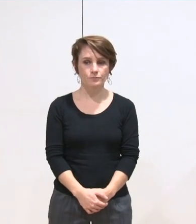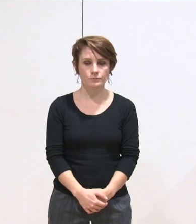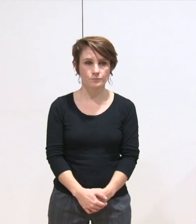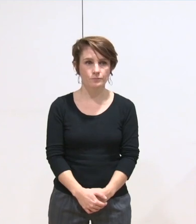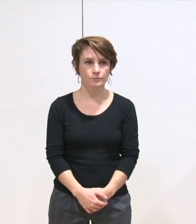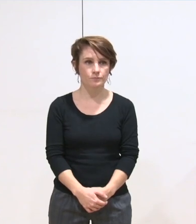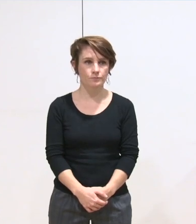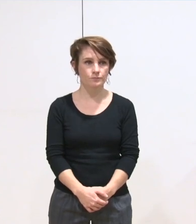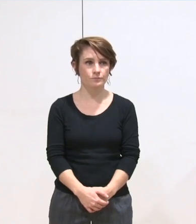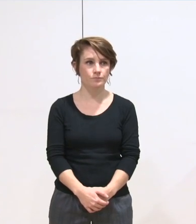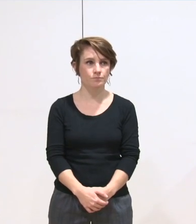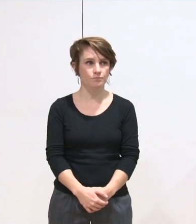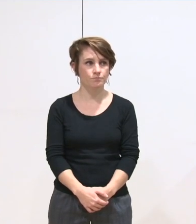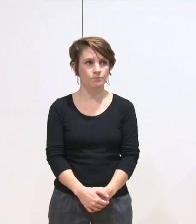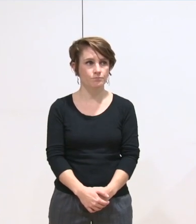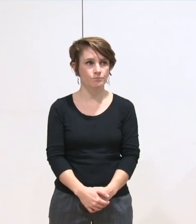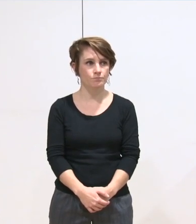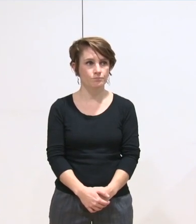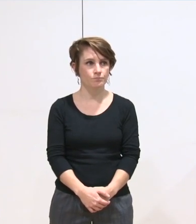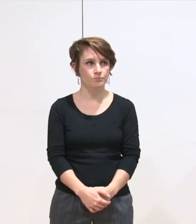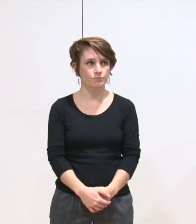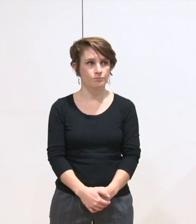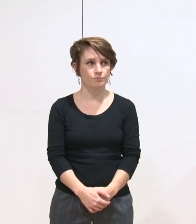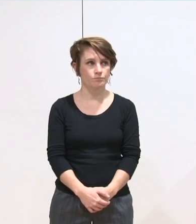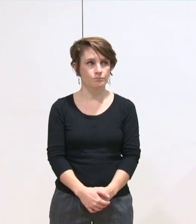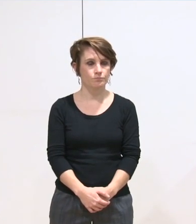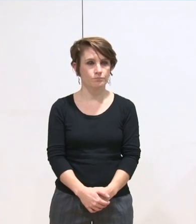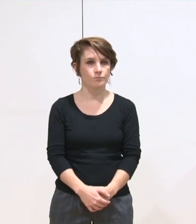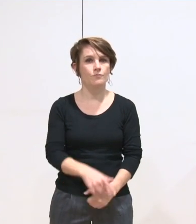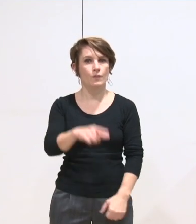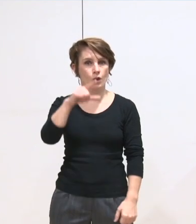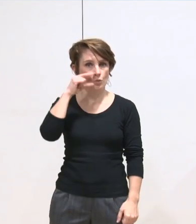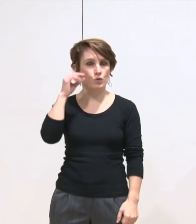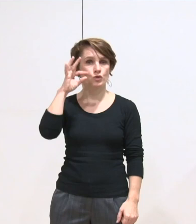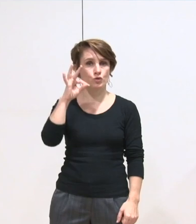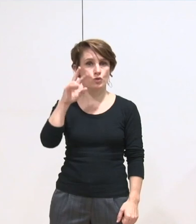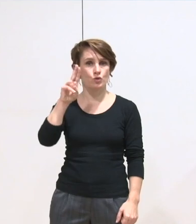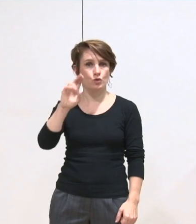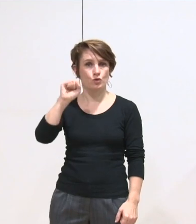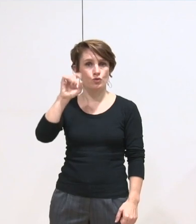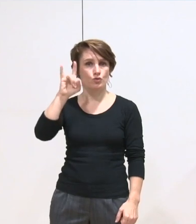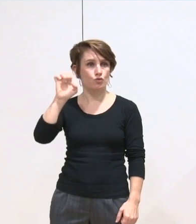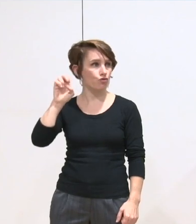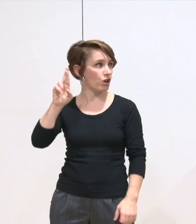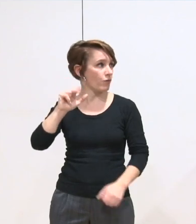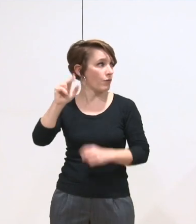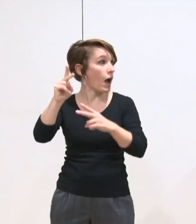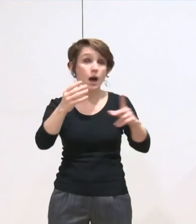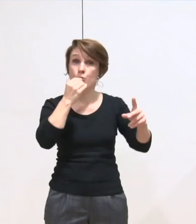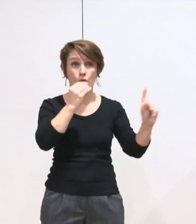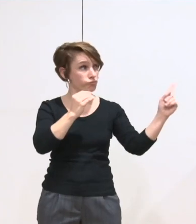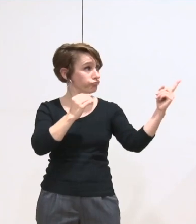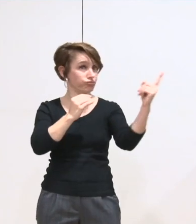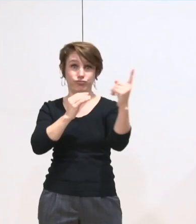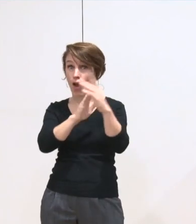Guy Tuchère, qui n'est peut-être pas encore arrivé. Ok, donc on a deux personnes en attente. Voilà. Eh bien, le voilà. Merci Guy,